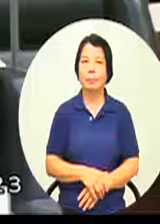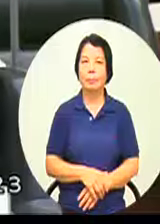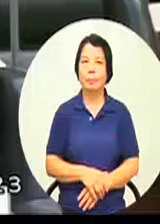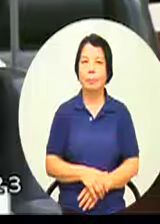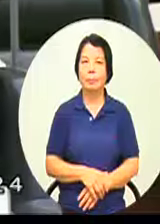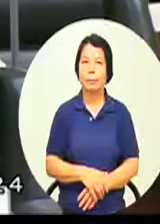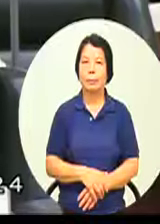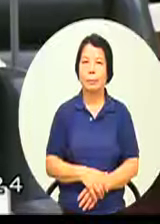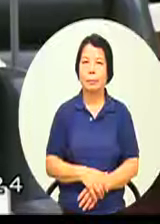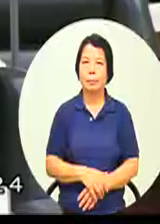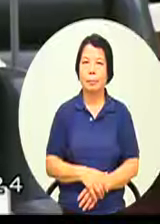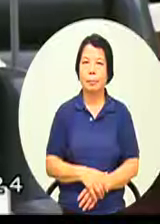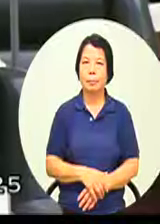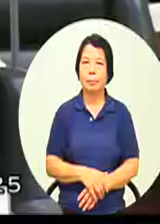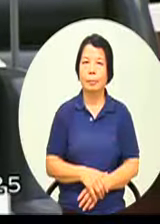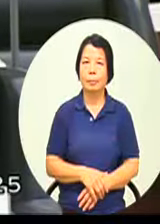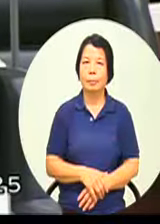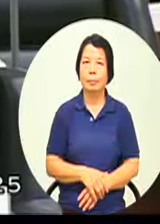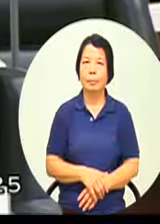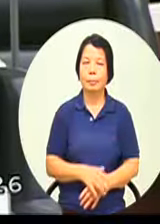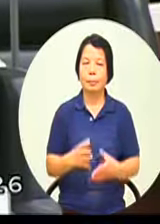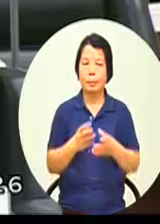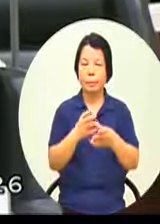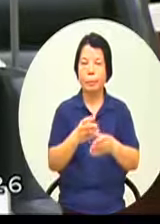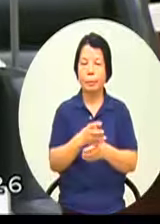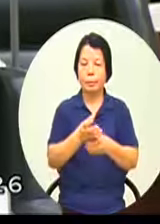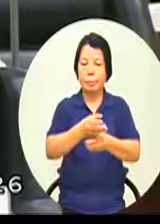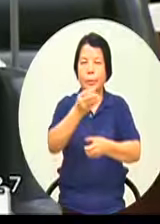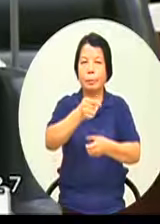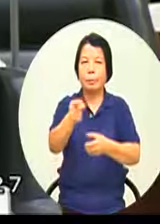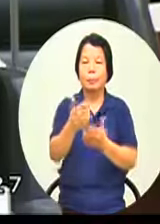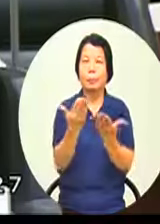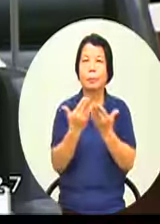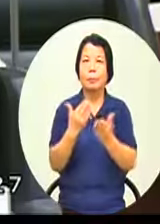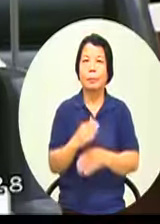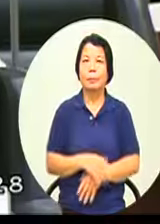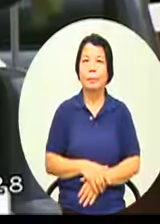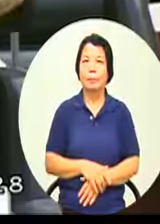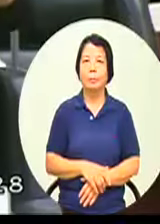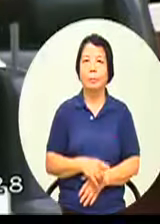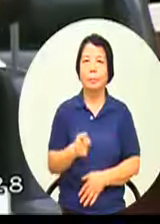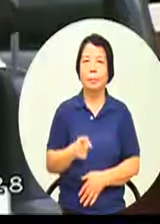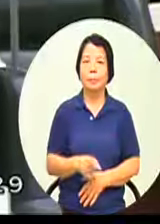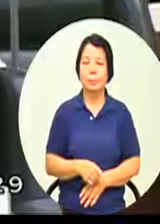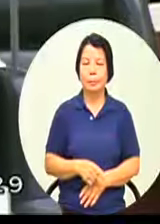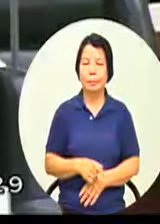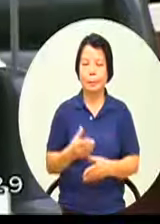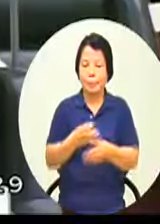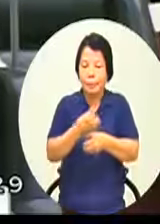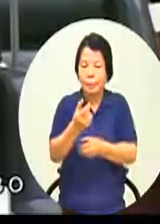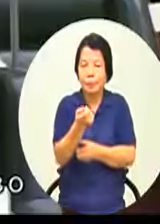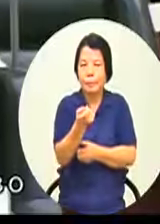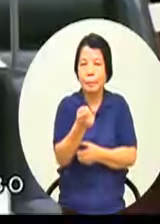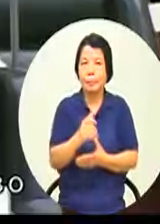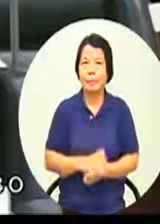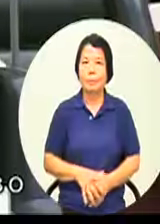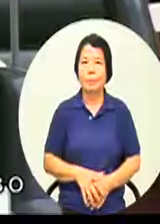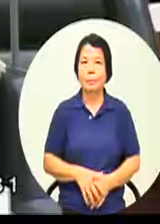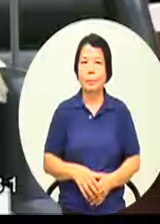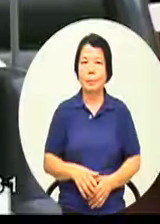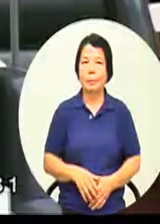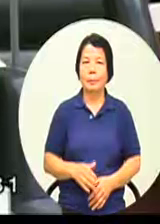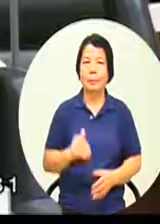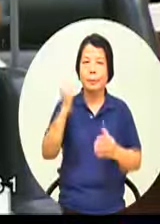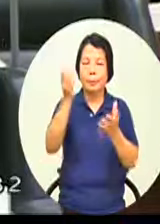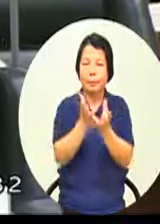好，互你看一下哈。安尼看有清楚哈，这个一小把啦哈，啊高丽菜